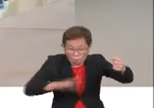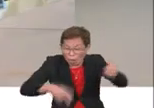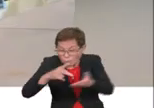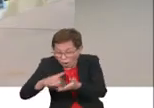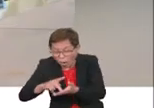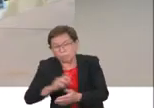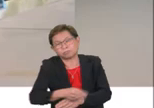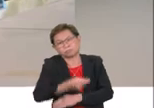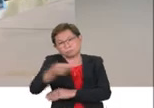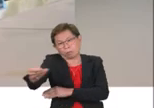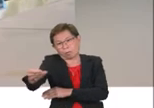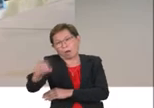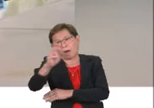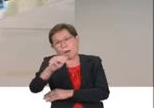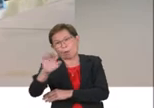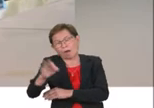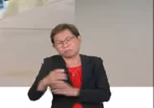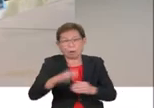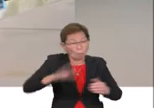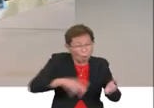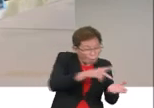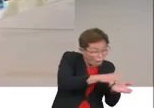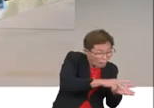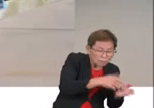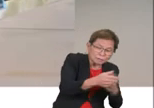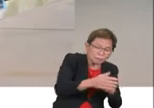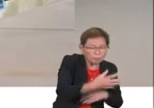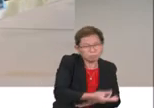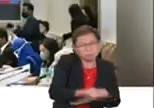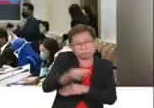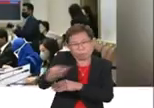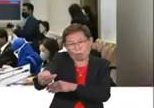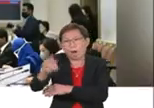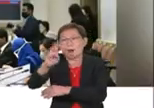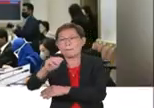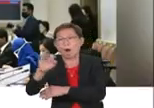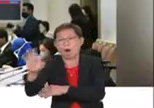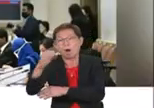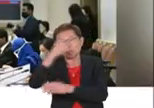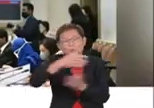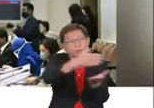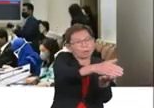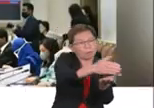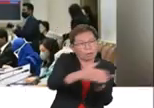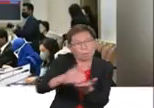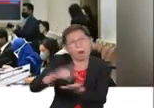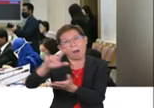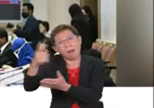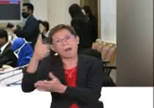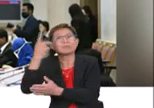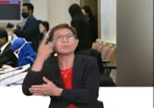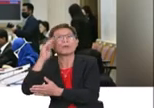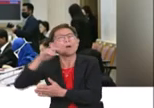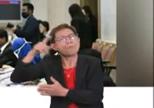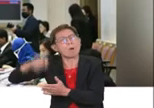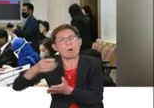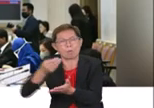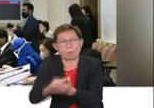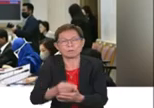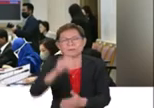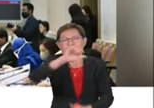diserahkan kembali kepada kementerian keuangan untuk diags semula kepada kementerian-kementerian yang memerlukan jawatankuasa